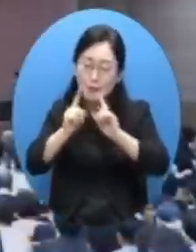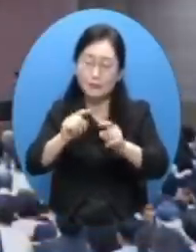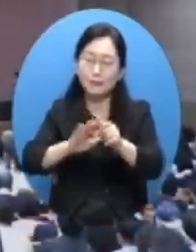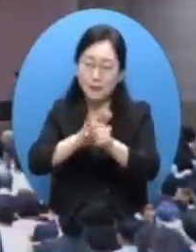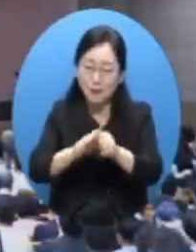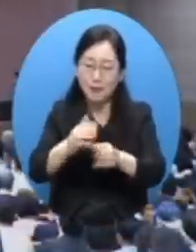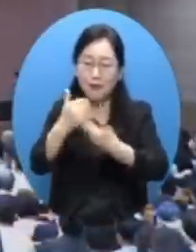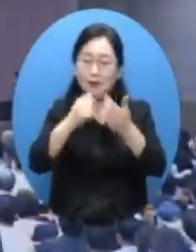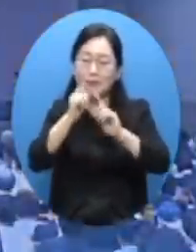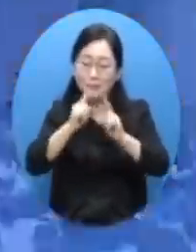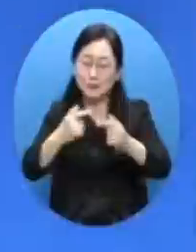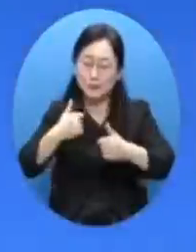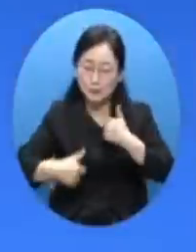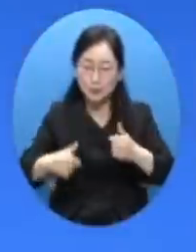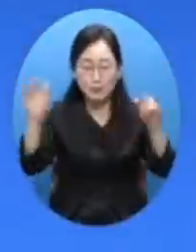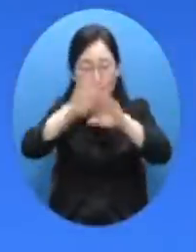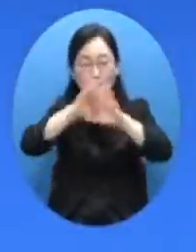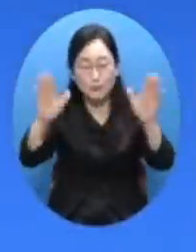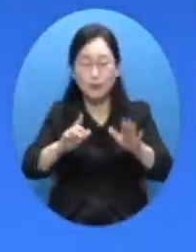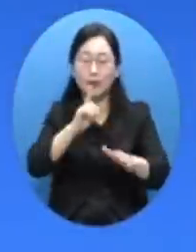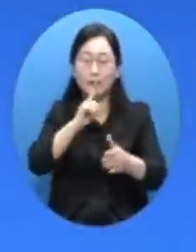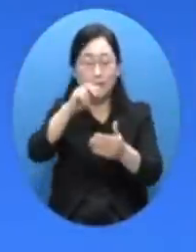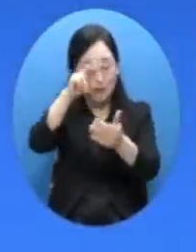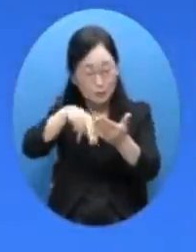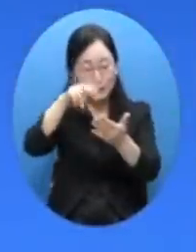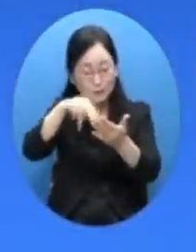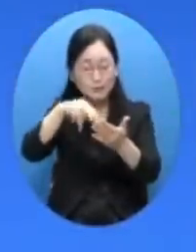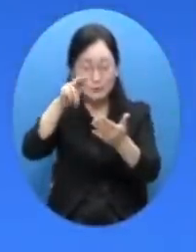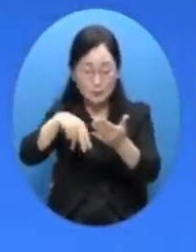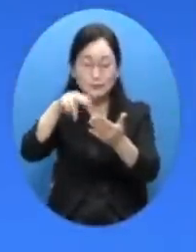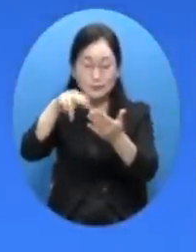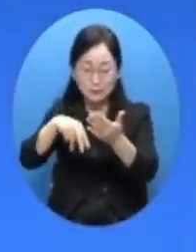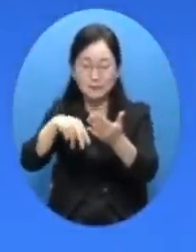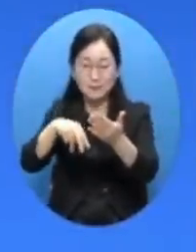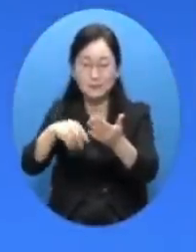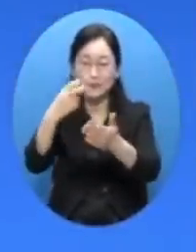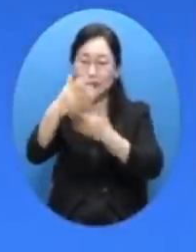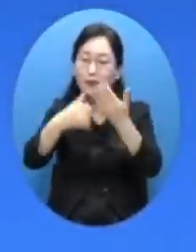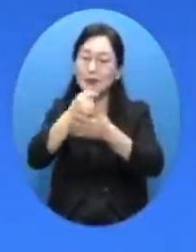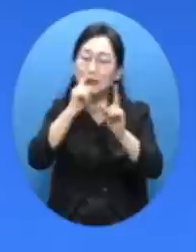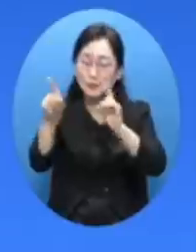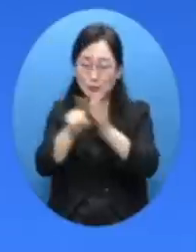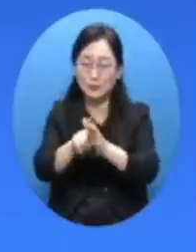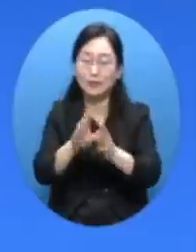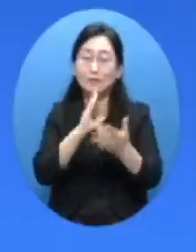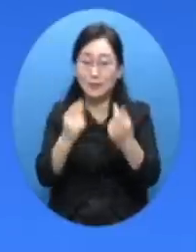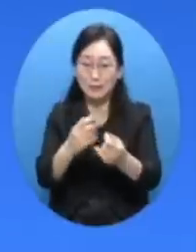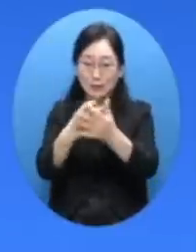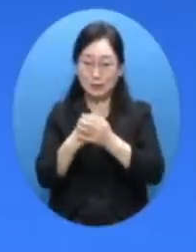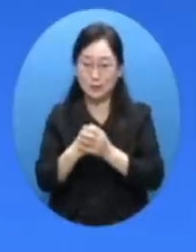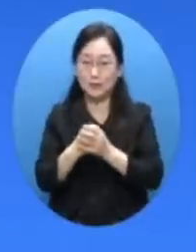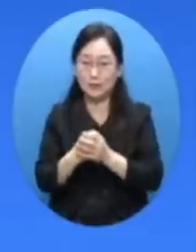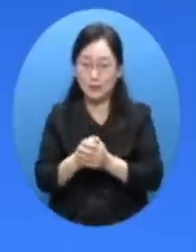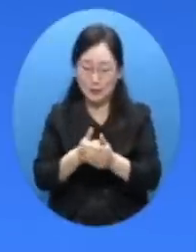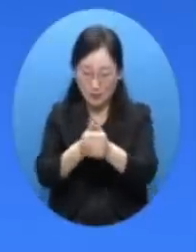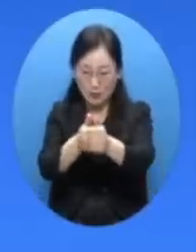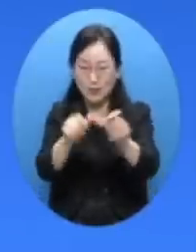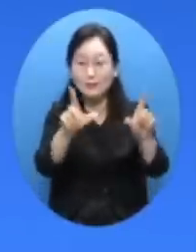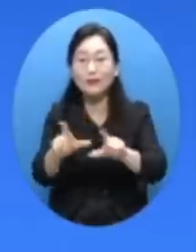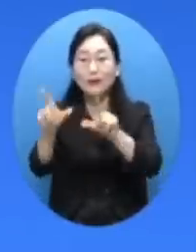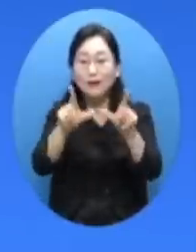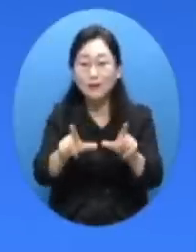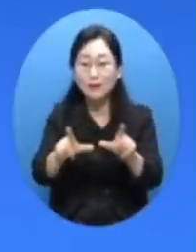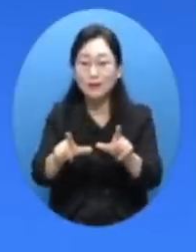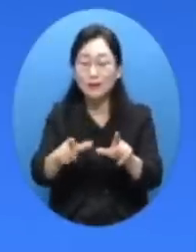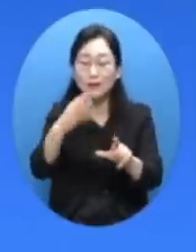말씀을 기뻐하여 말씀을 주여로 묵상함으로 말씀을 읽고 그 말씀을 믿음으로 받아들이고 말씀 믿음을 따라 살아갈 때 그